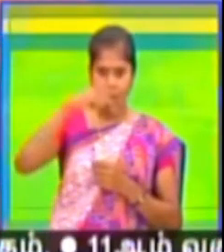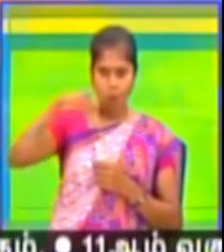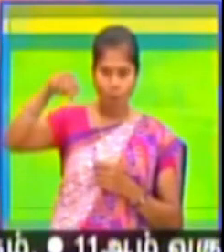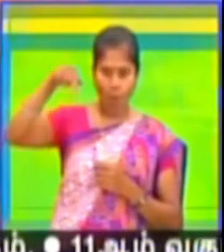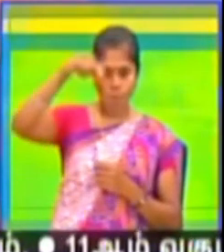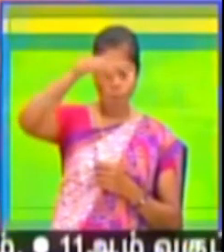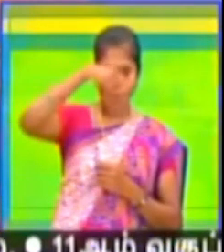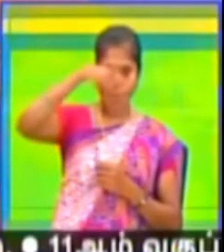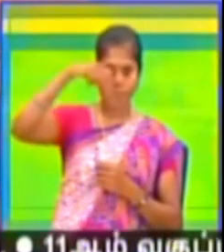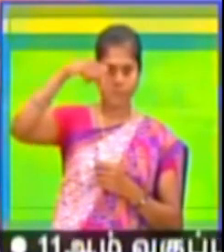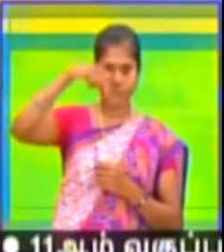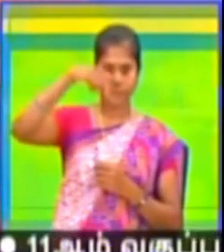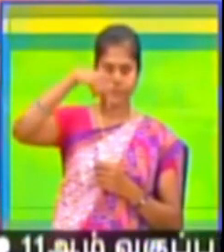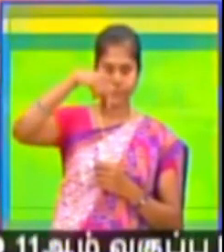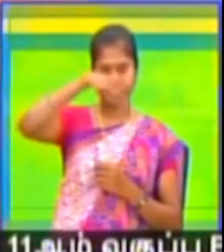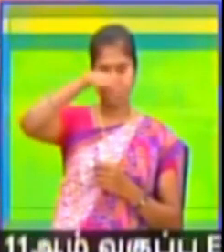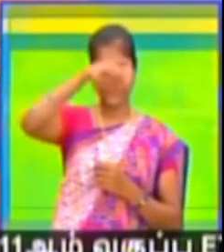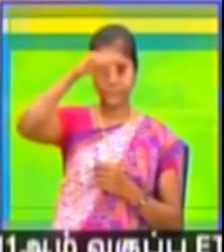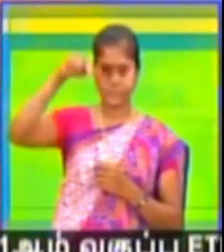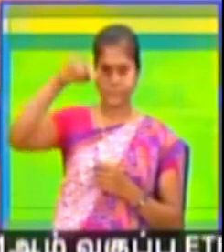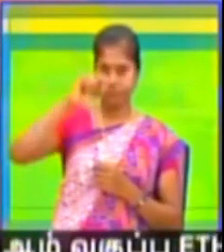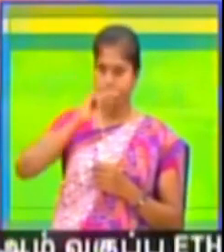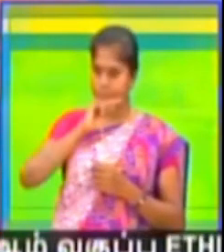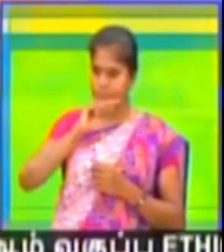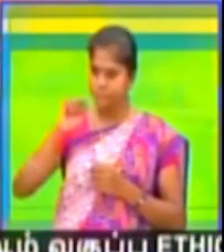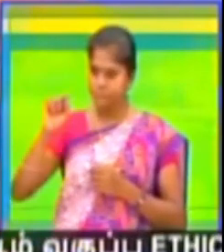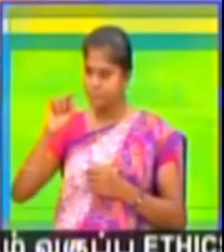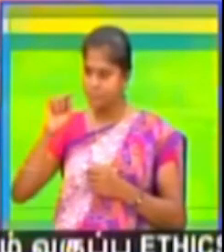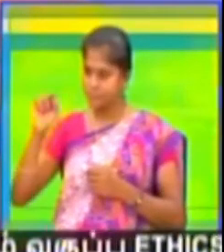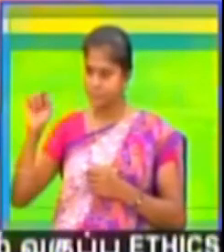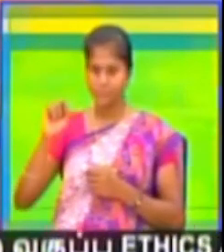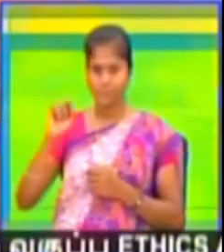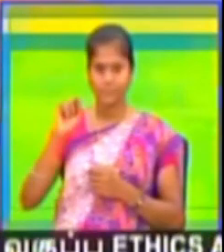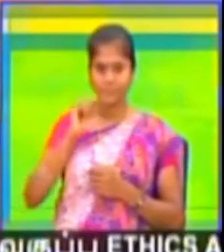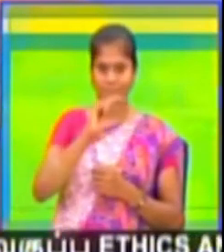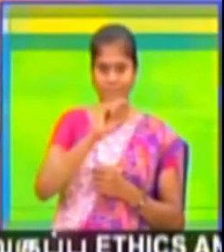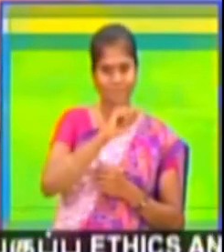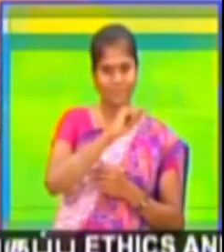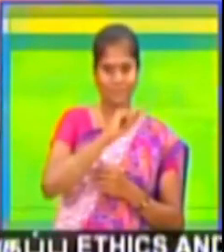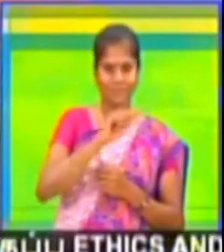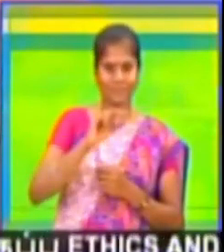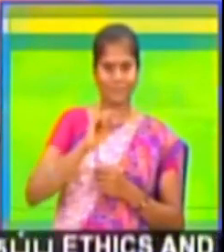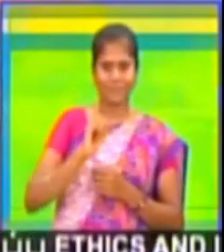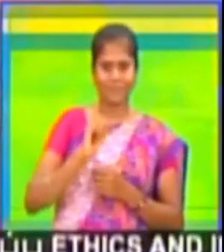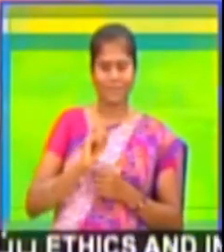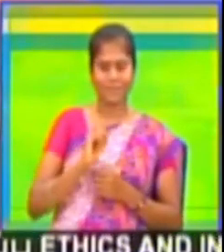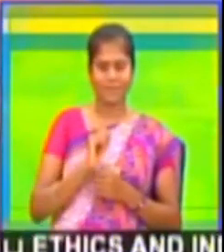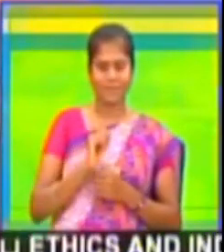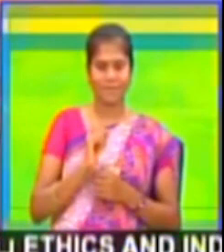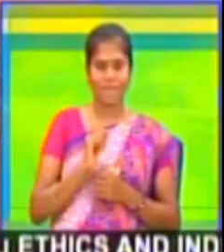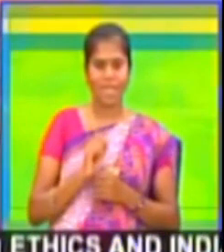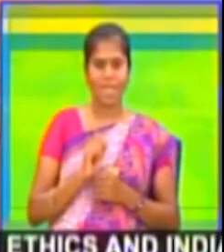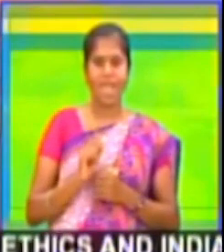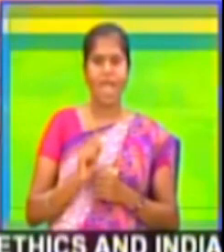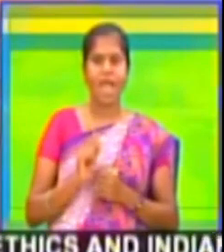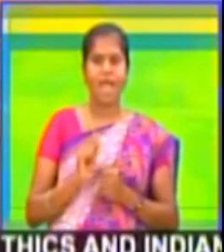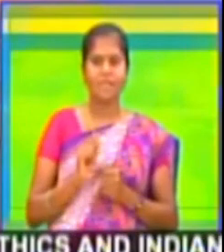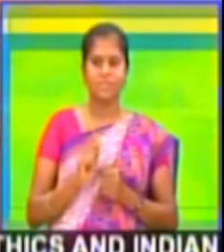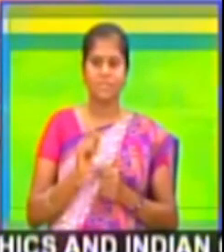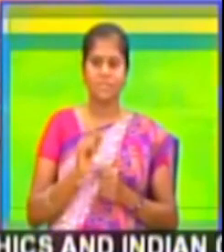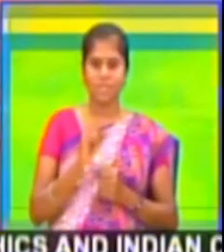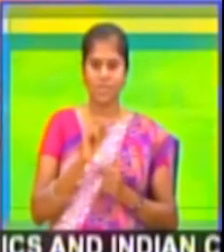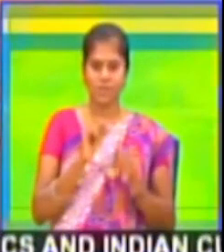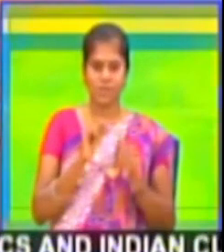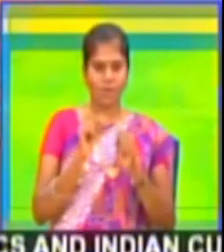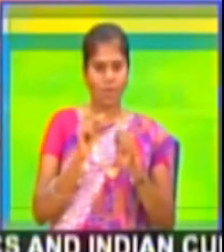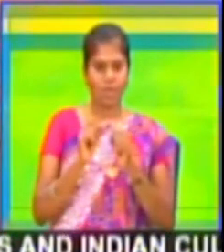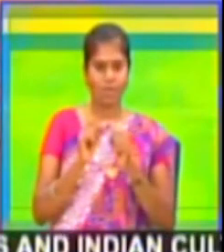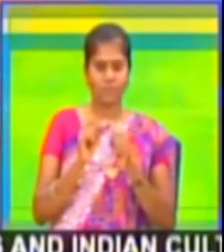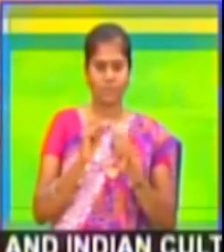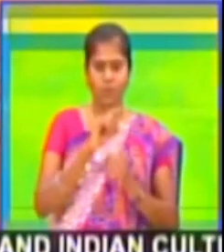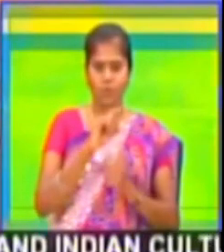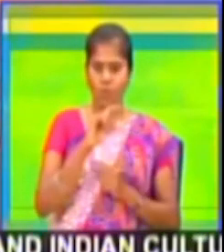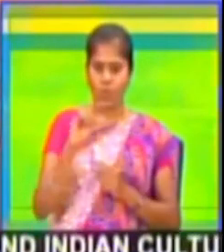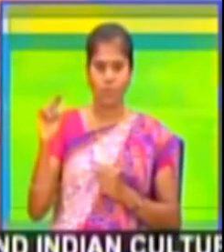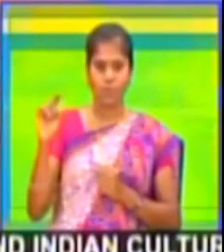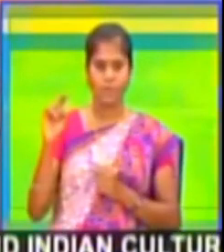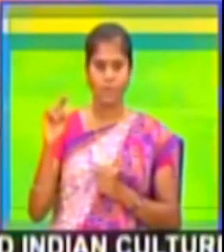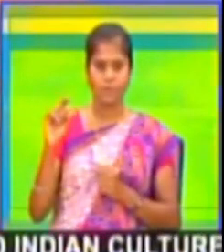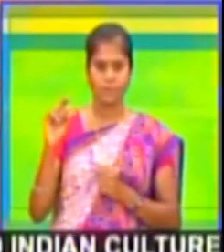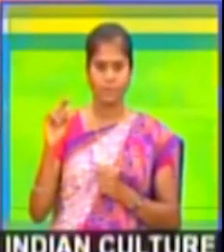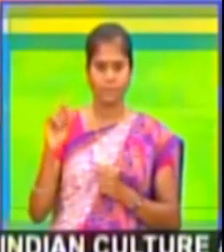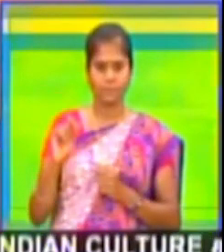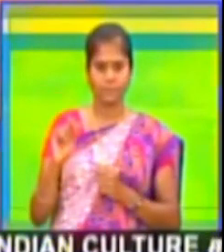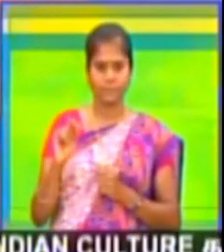தீர்க்கக்கோடுகளும் இருக்குதுன்னு நமக்கு தெரியும். அச்சக்கோடுகள்னா என்னம்மா? கிழக்கு மேற்காக